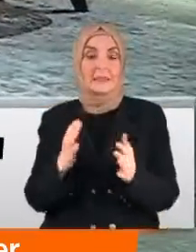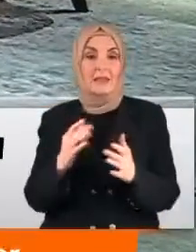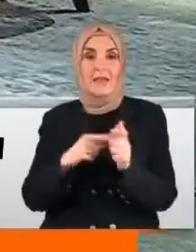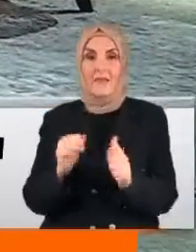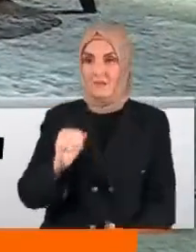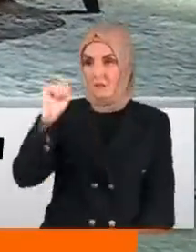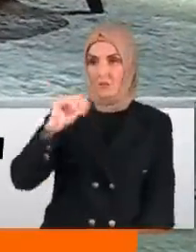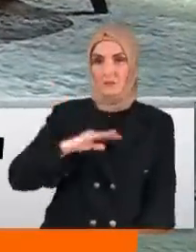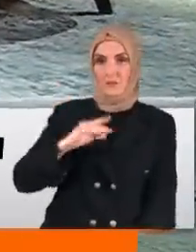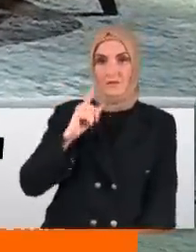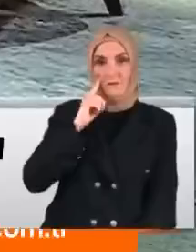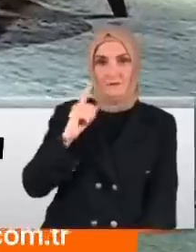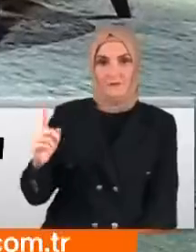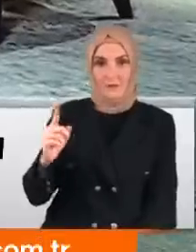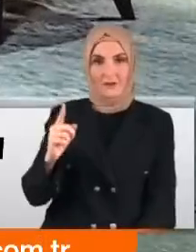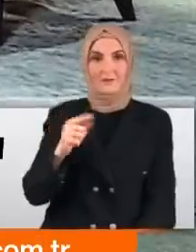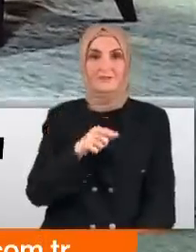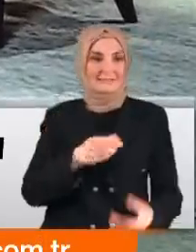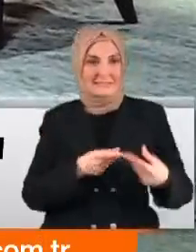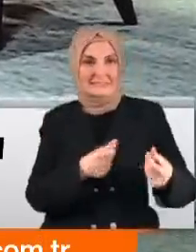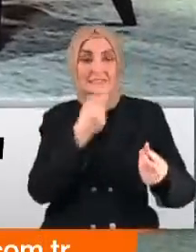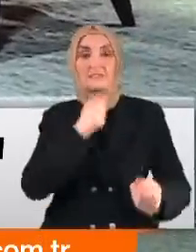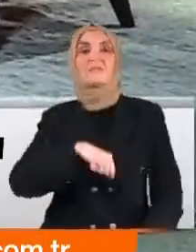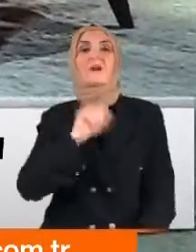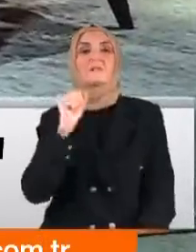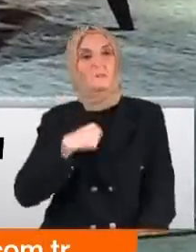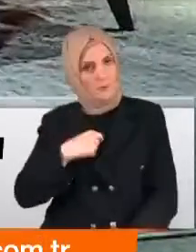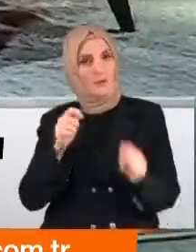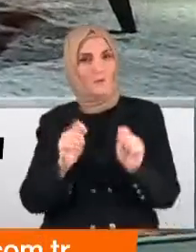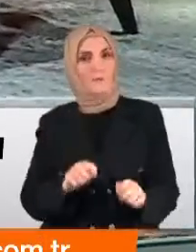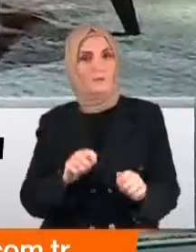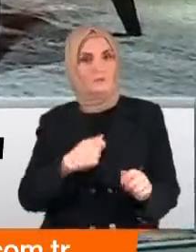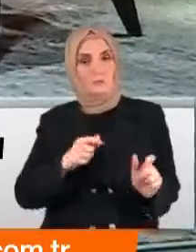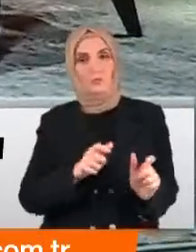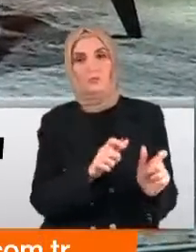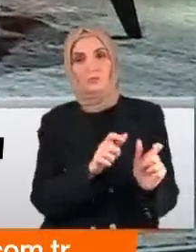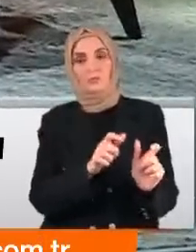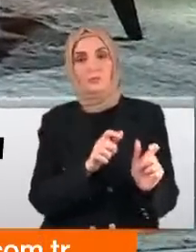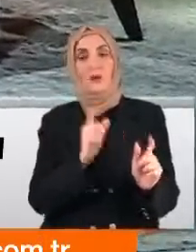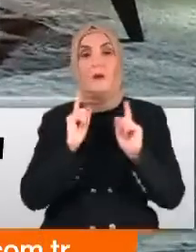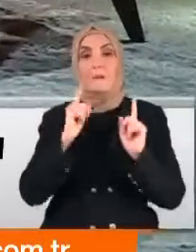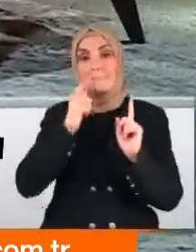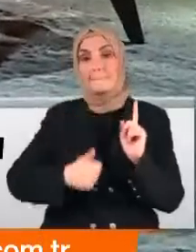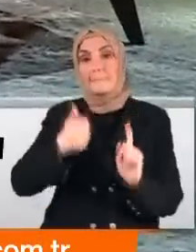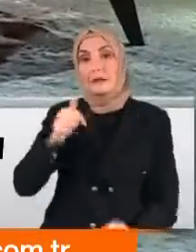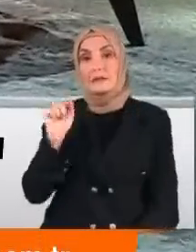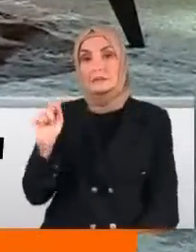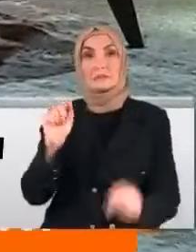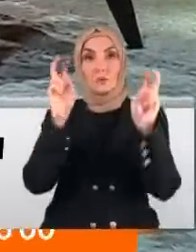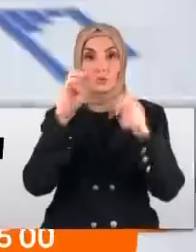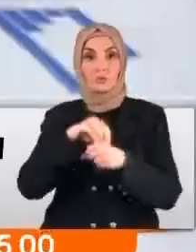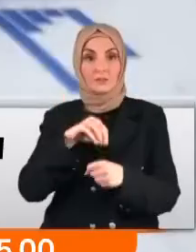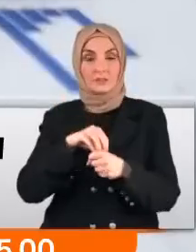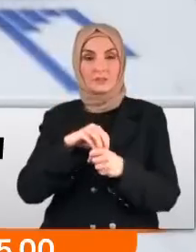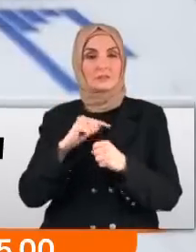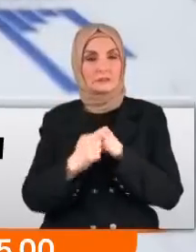ezdirmeyeceğiz. Hı hı. Ve bunu biz yaptık, ezdirmedik. Adalet Bakanlığı'nın konuyla ilgili işlemleri içeren tedbirleri